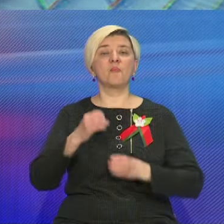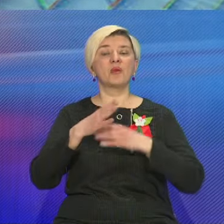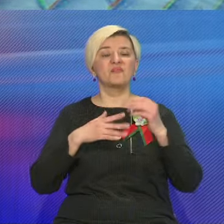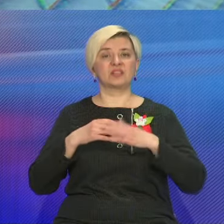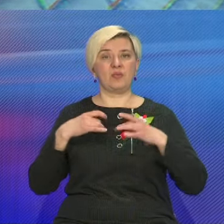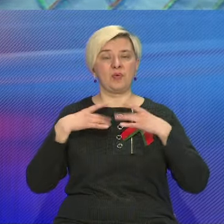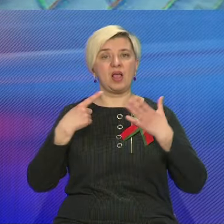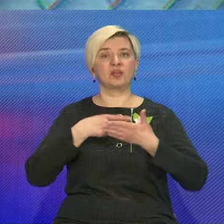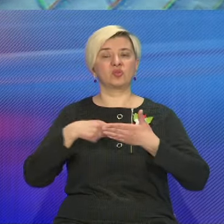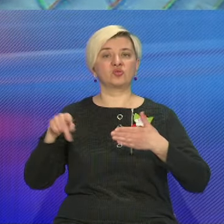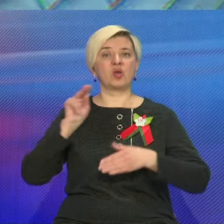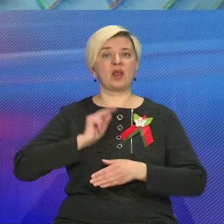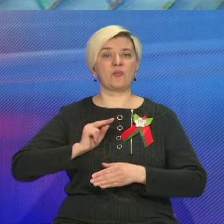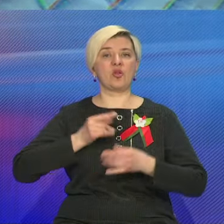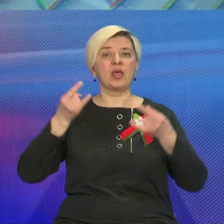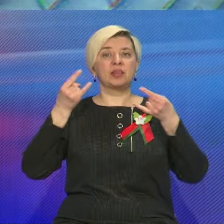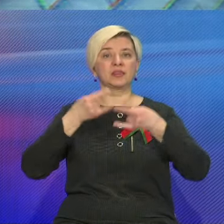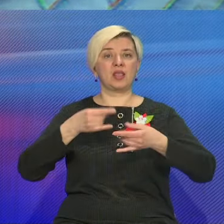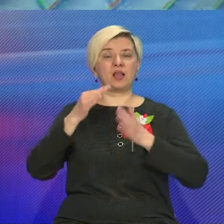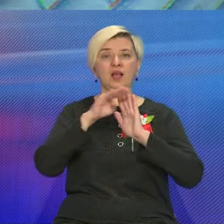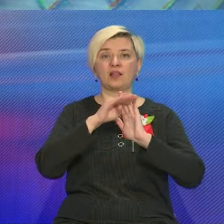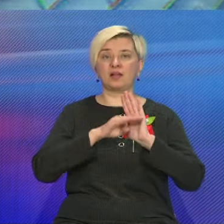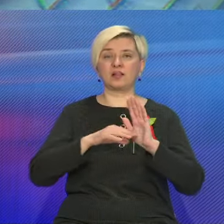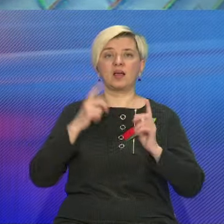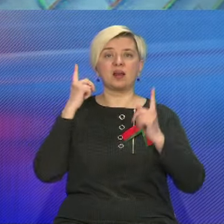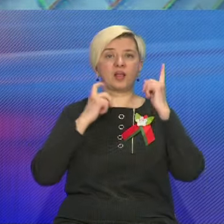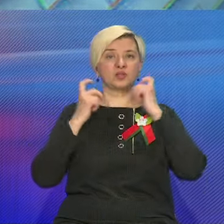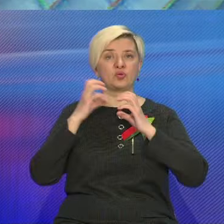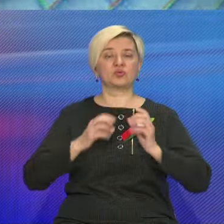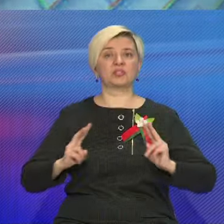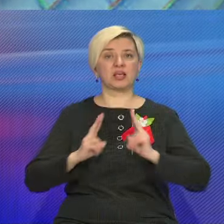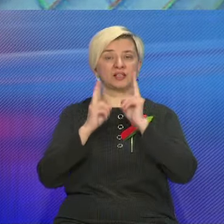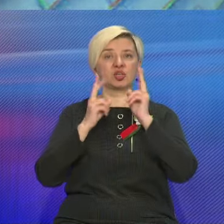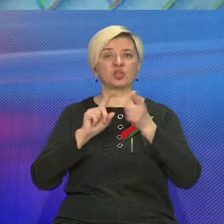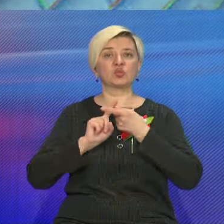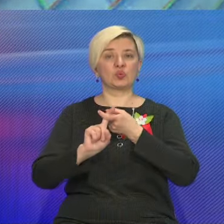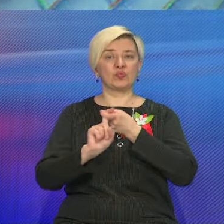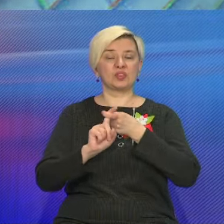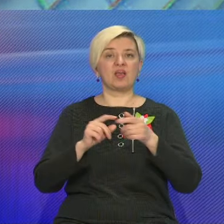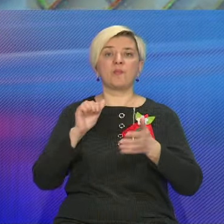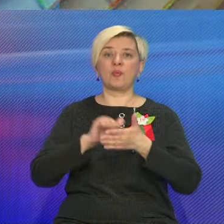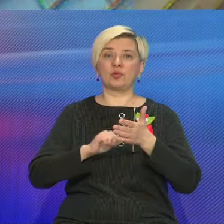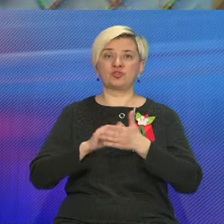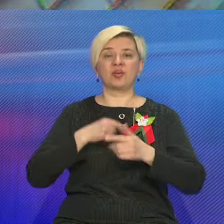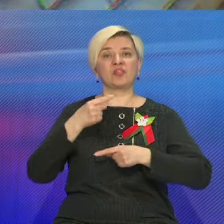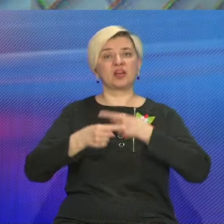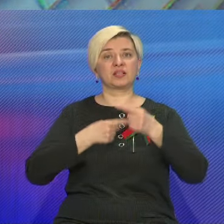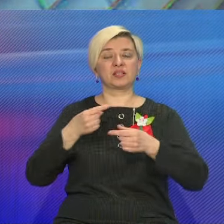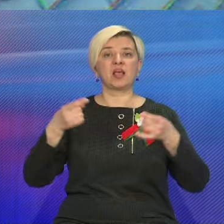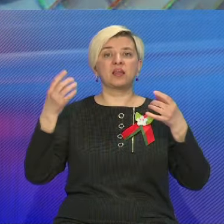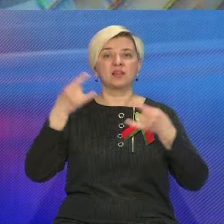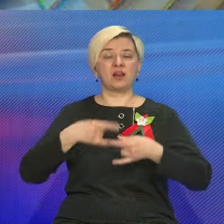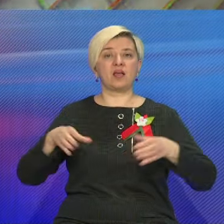Профессийное свято отзначают работники телеканала у радиостанции и сувязи. Урочистости с этой нагоды – традиция телерадиокомпании